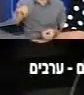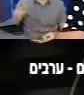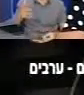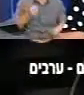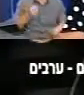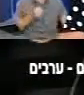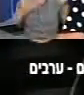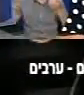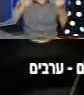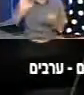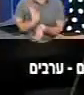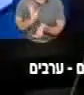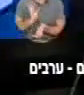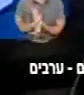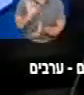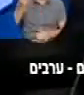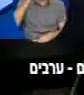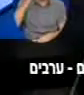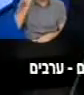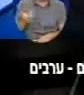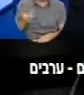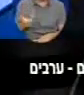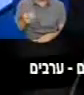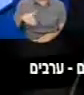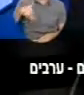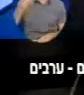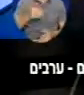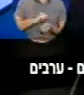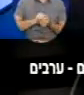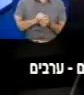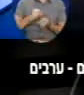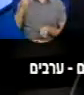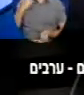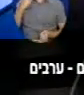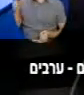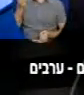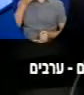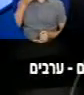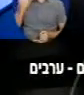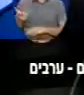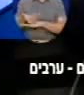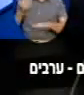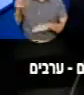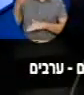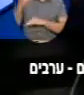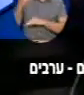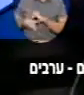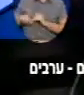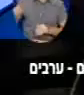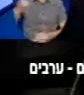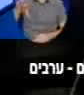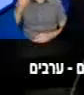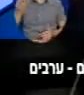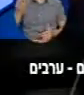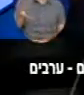לקחו הלוואות כדי ללמוד. אחרי התמחות, יהודים משפרים את מקום העבודה עוד לפני שמסיימים את ההתמחות. הם צריכים לבחור, לא יודעים